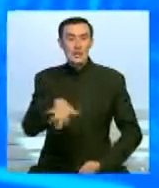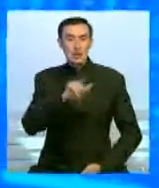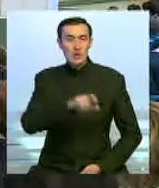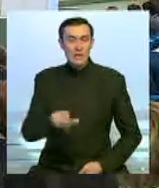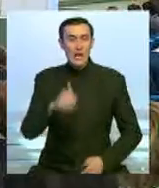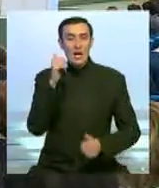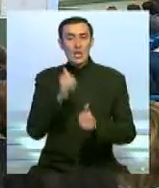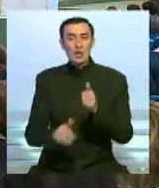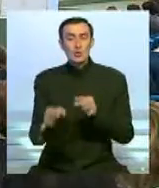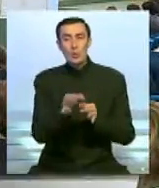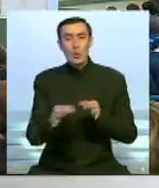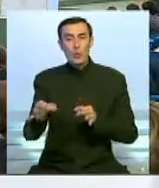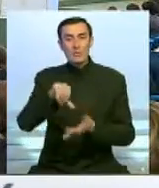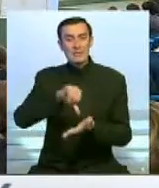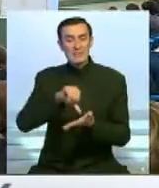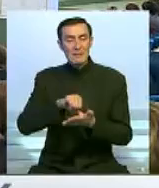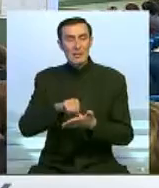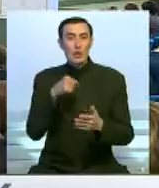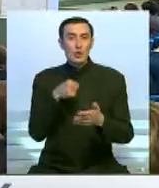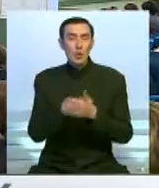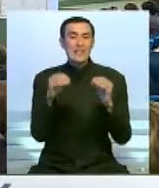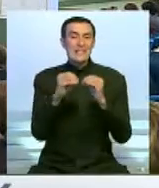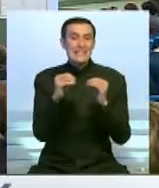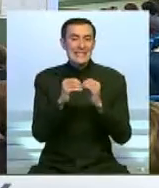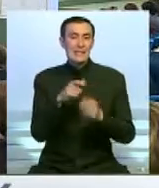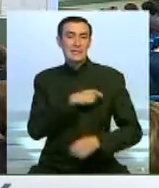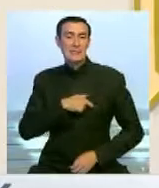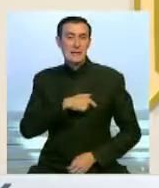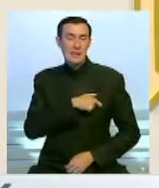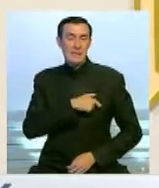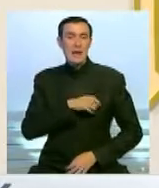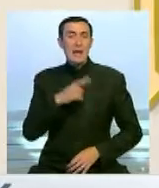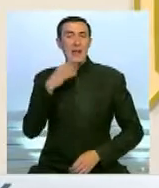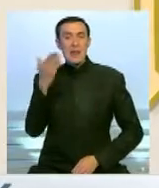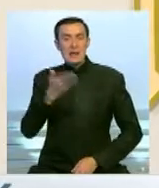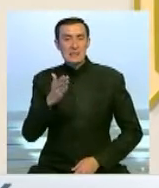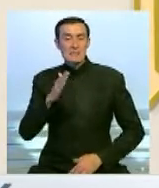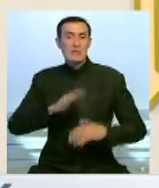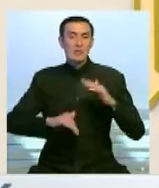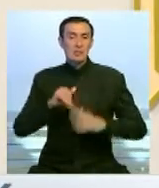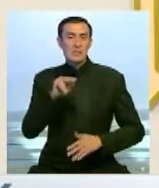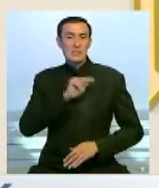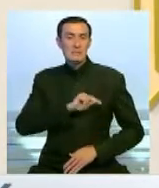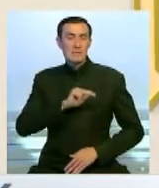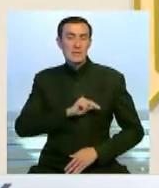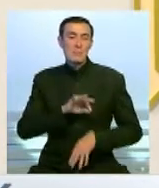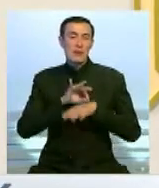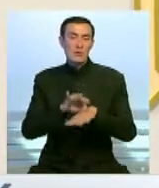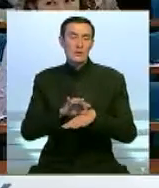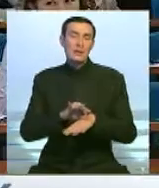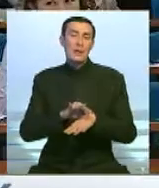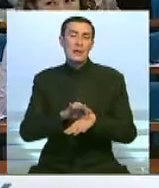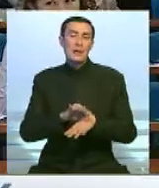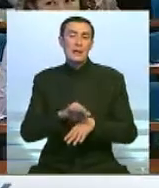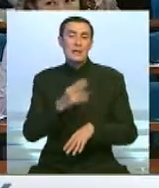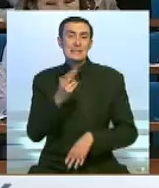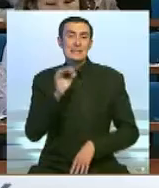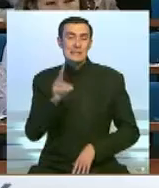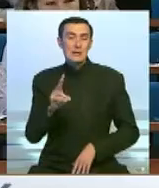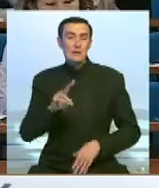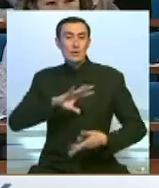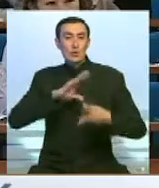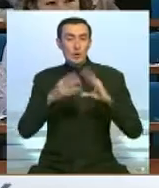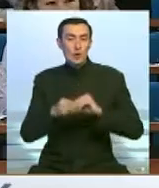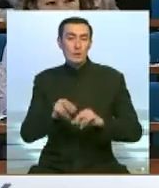человек. Каждую область представляет до 10 тренеров. Лекции, практические занятия для участников проводят первые лица ЦИК. По итогам